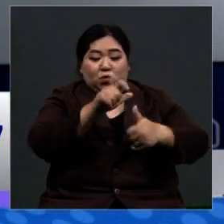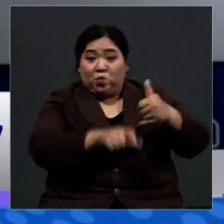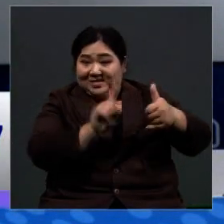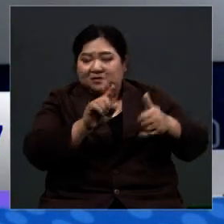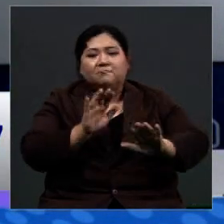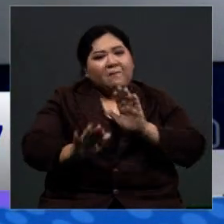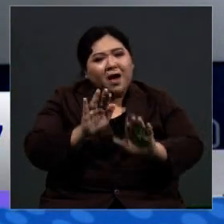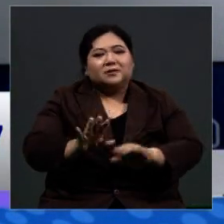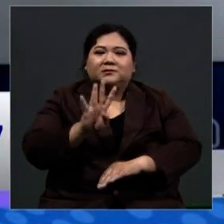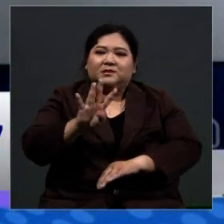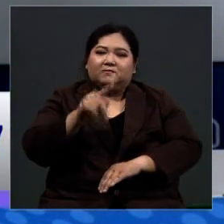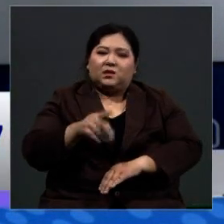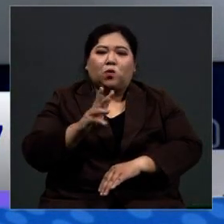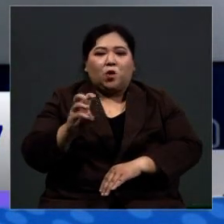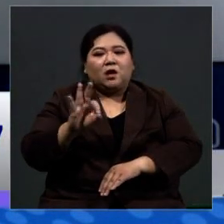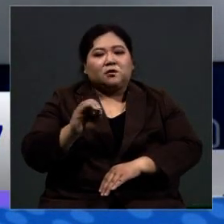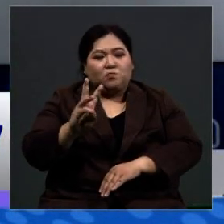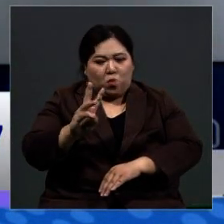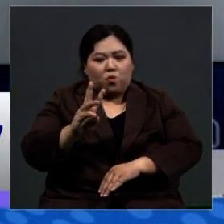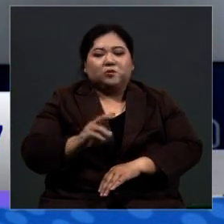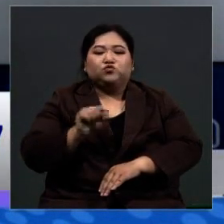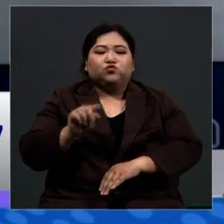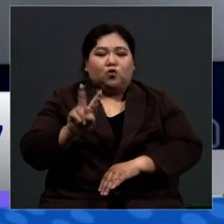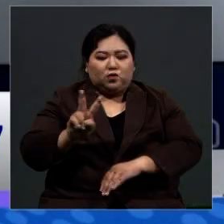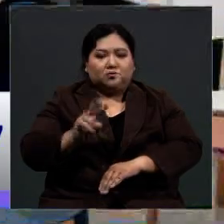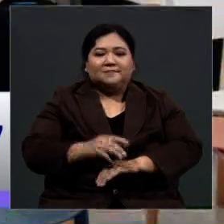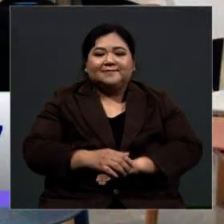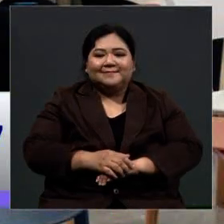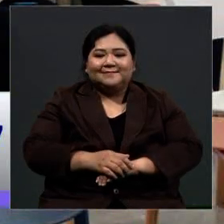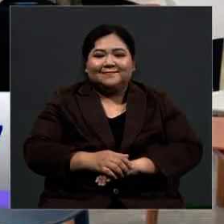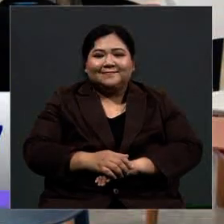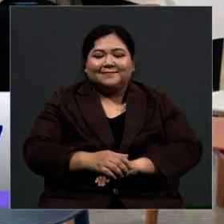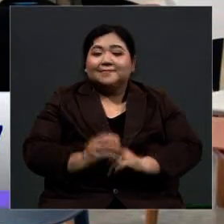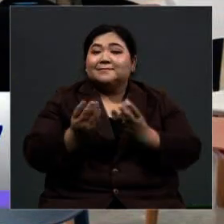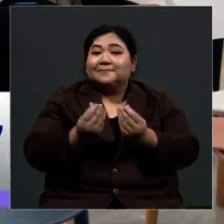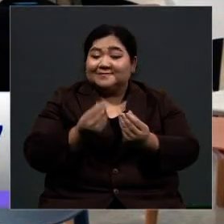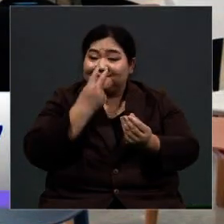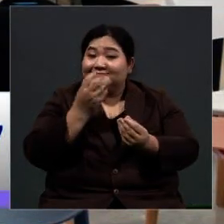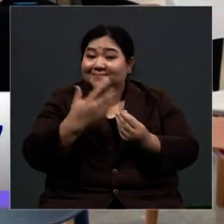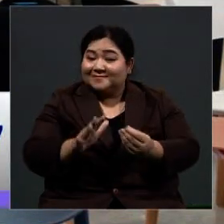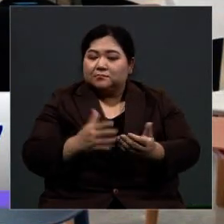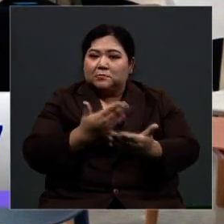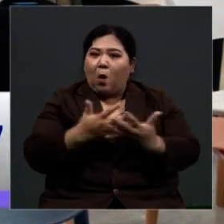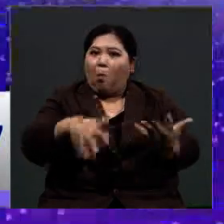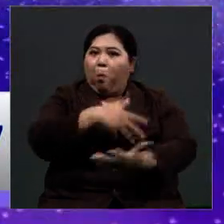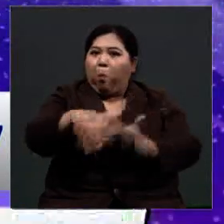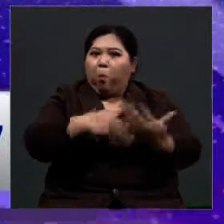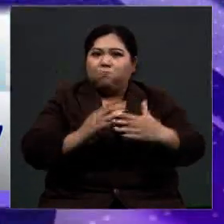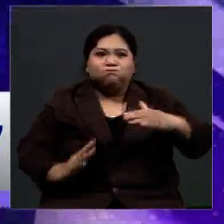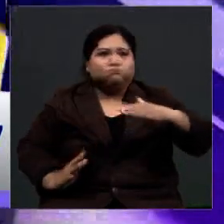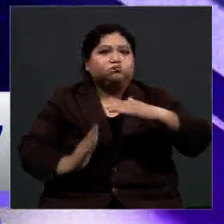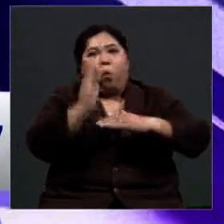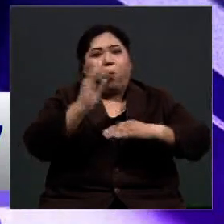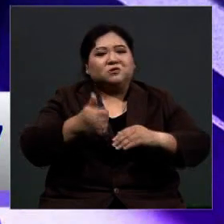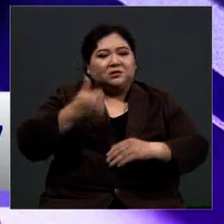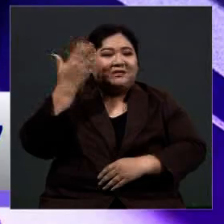อยู่ที่ประมาณ 4,6 196บาท 2สตางค์ซึ่งจากตัวเลขเนี่ยก็จะเห็นนะครับว่าเงินเนี่ยจะสะพัดสูงสุดหลัง